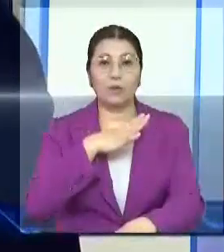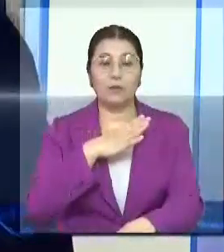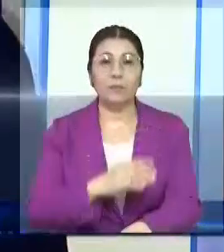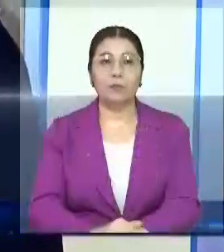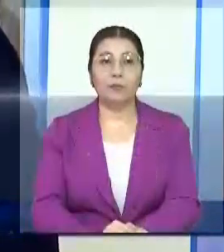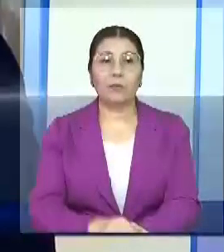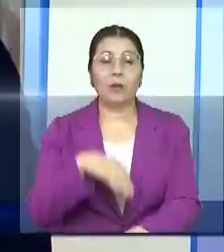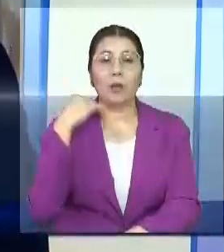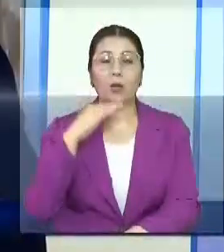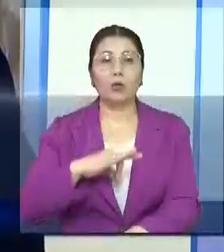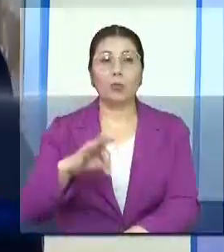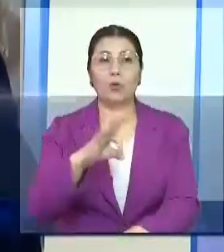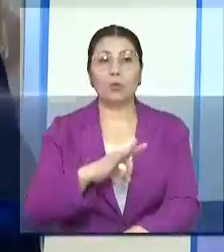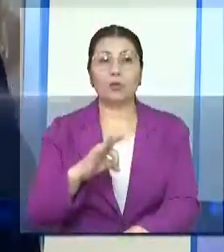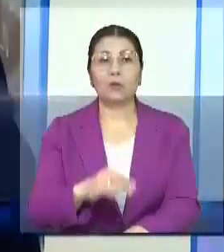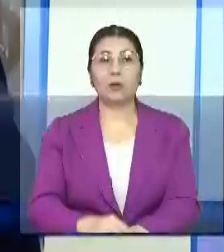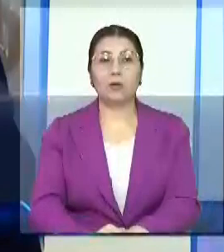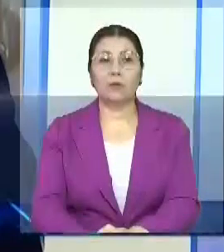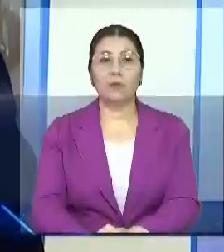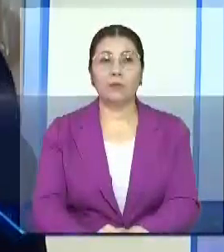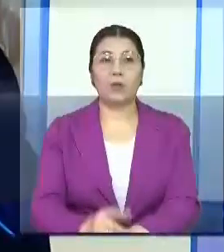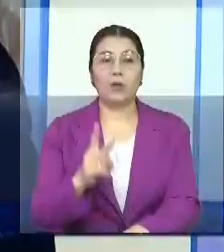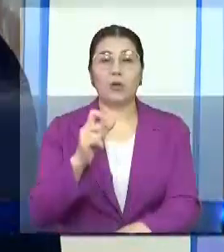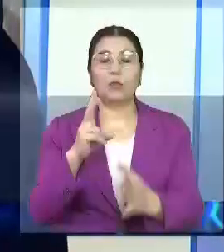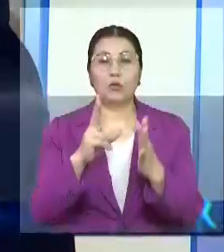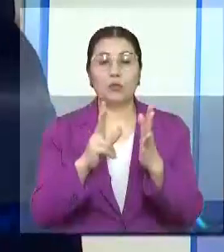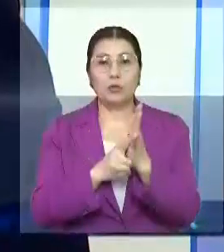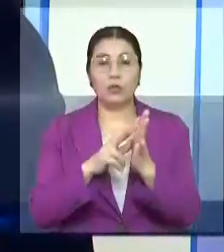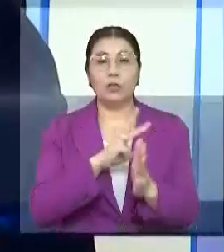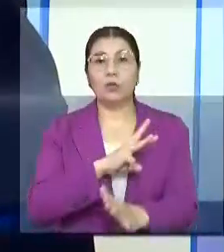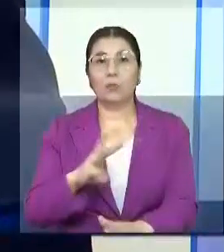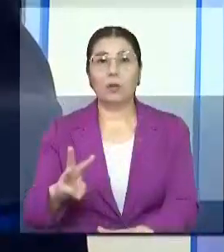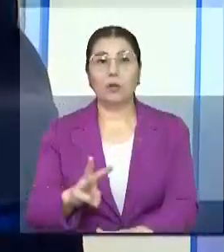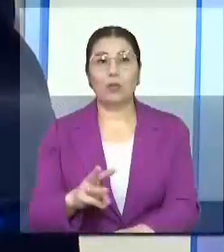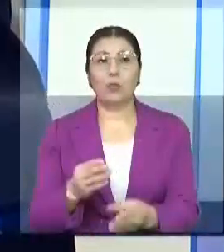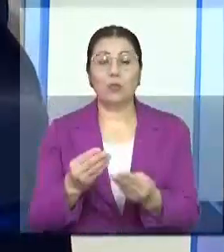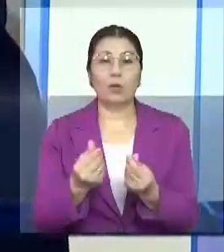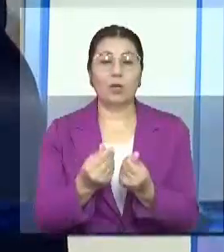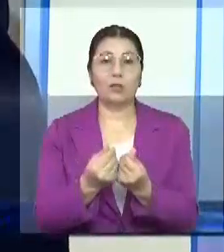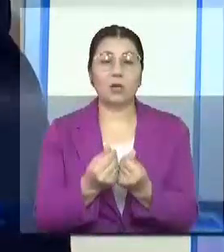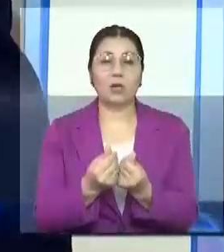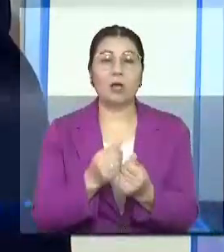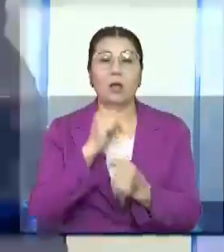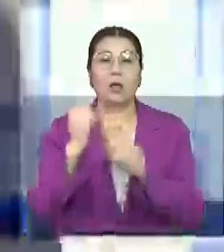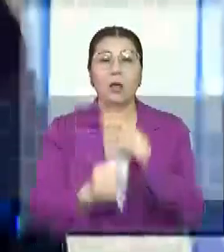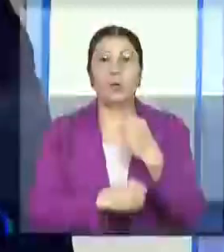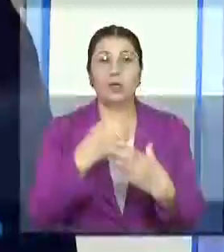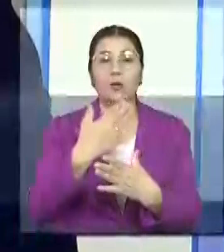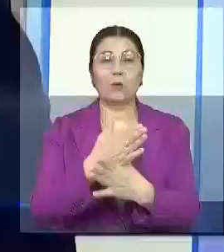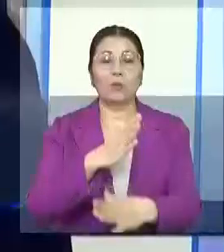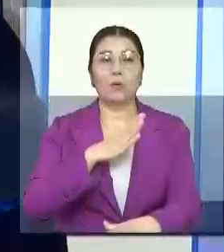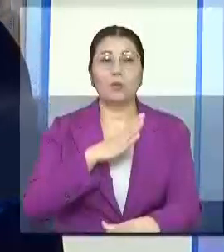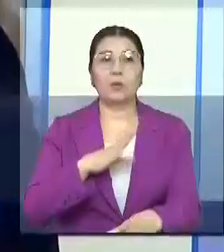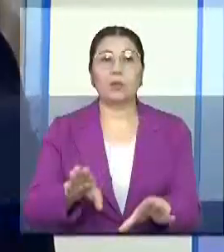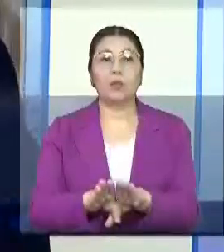Соңына Ақтөбе облысын алатын болсақ, Ақтөбе облысында 108 миллион қаражат ретінде материалдық көмек көрсетілді. Сол